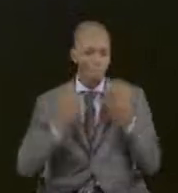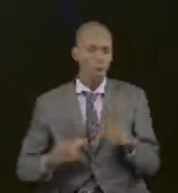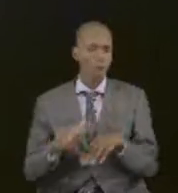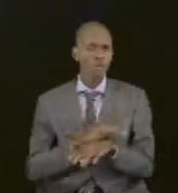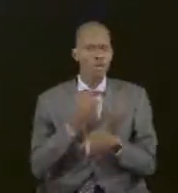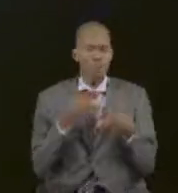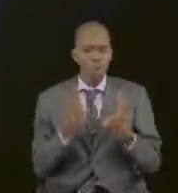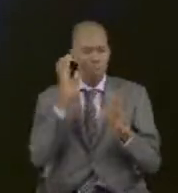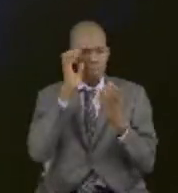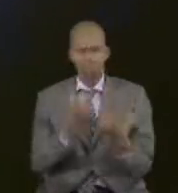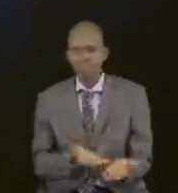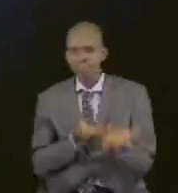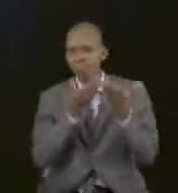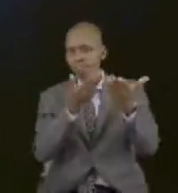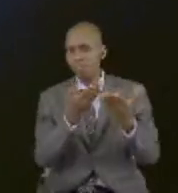parole,